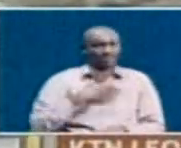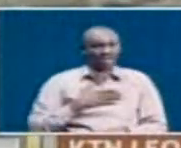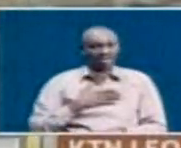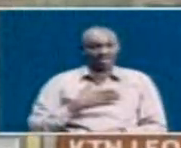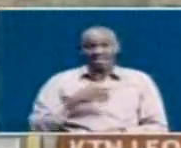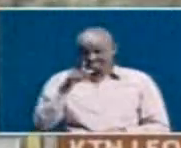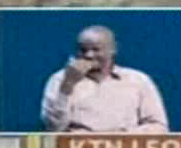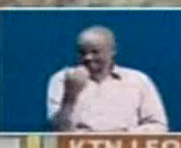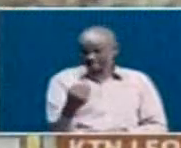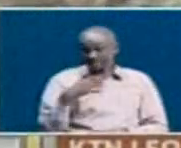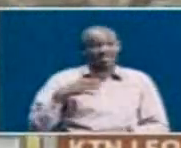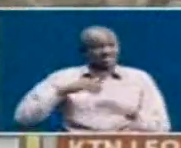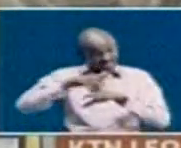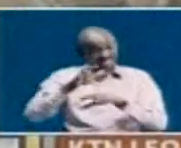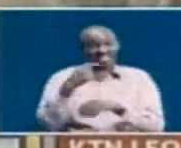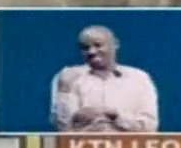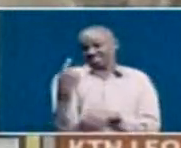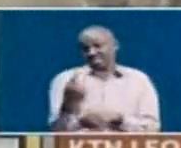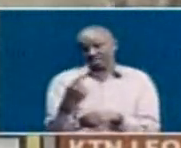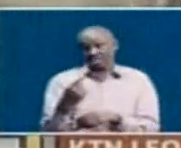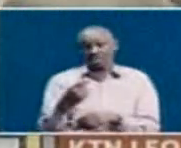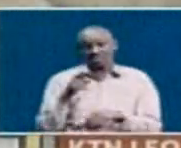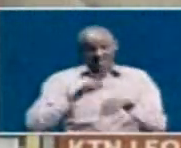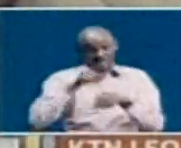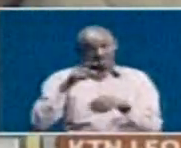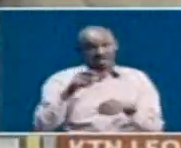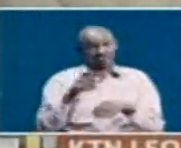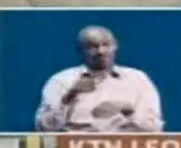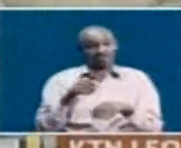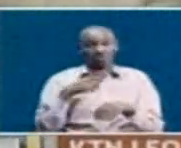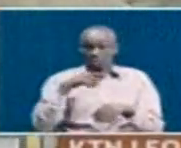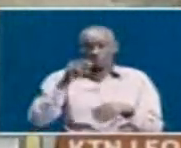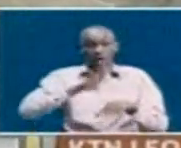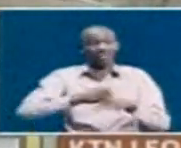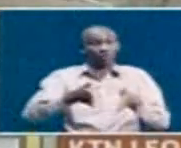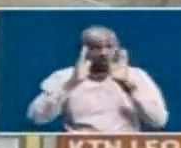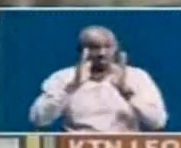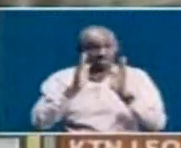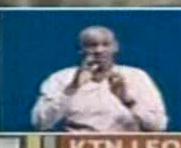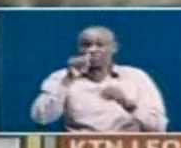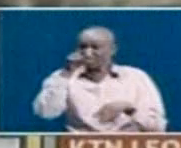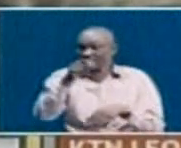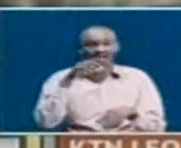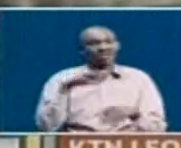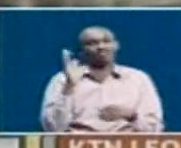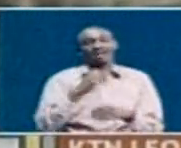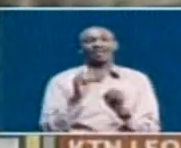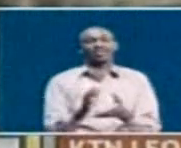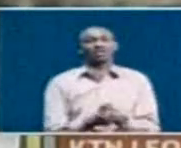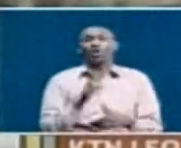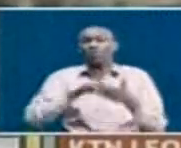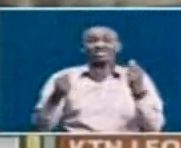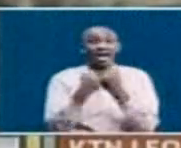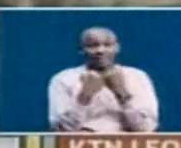Ndio hiyo mtoto tumetuma siku nyingine, siku hiyo tumetuma kwa barabara mpaka huko Kapedo. Kilichofuata